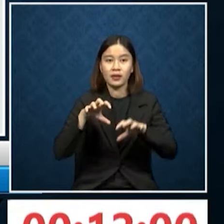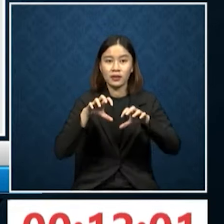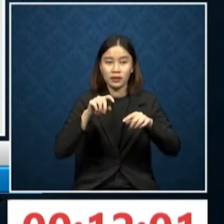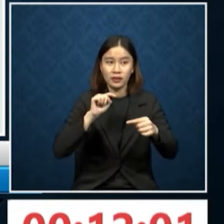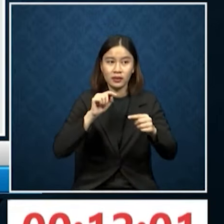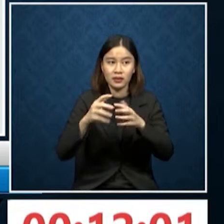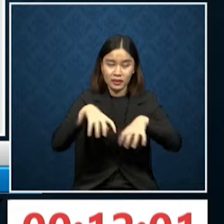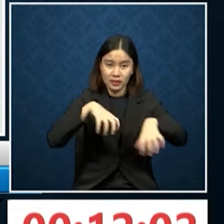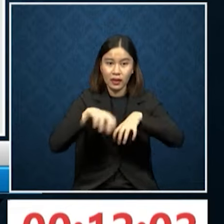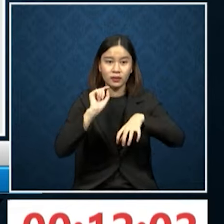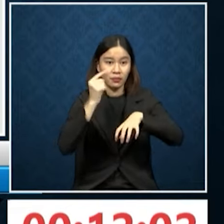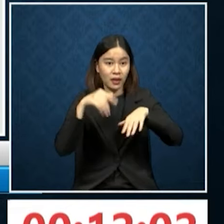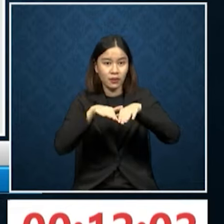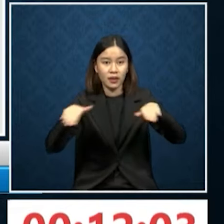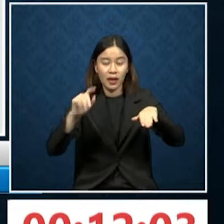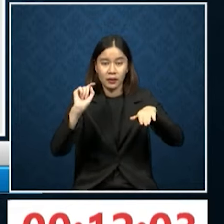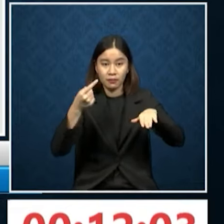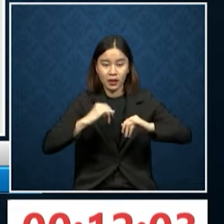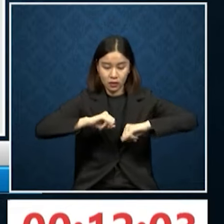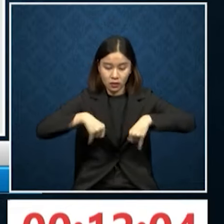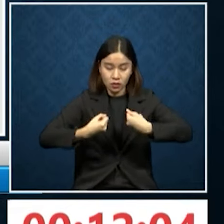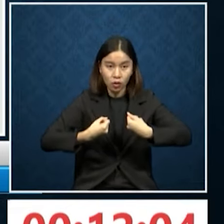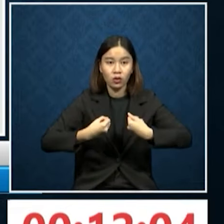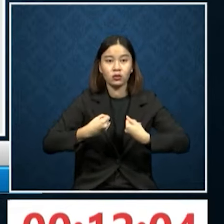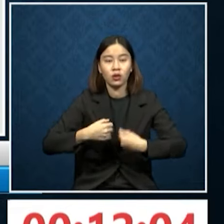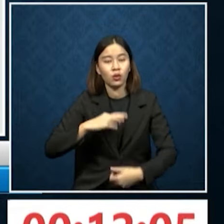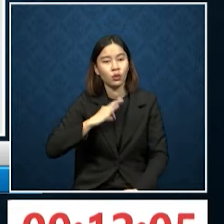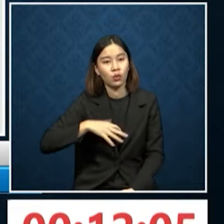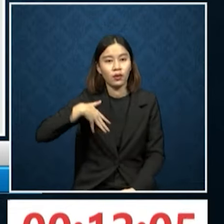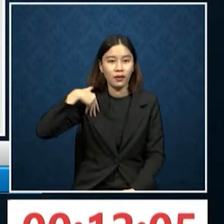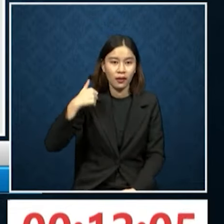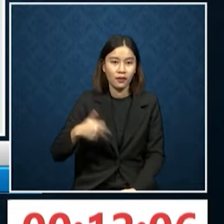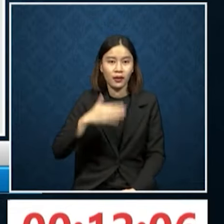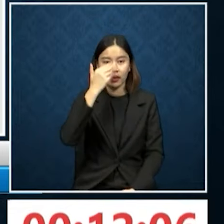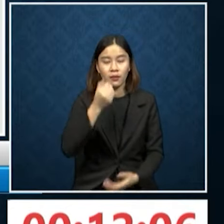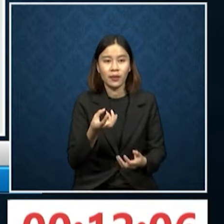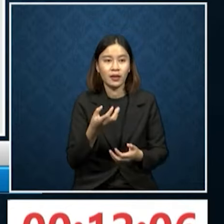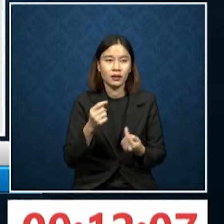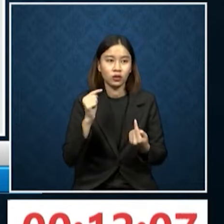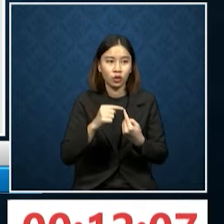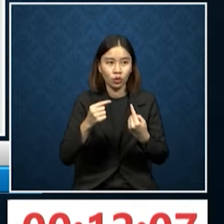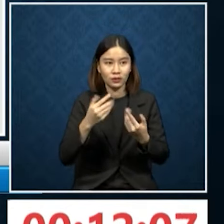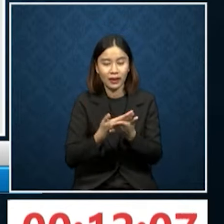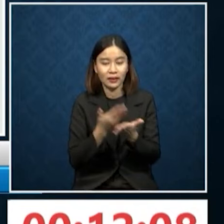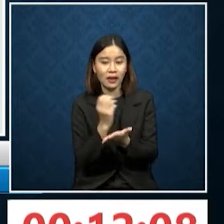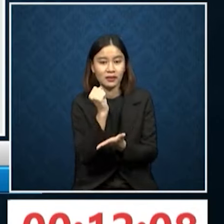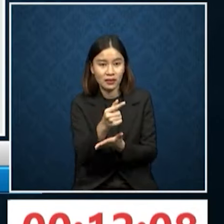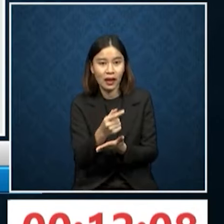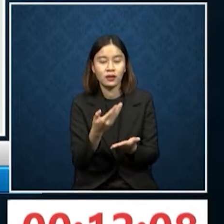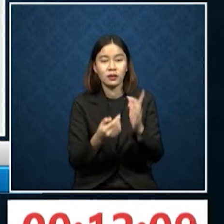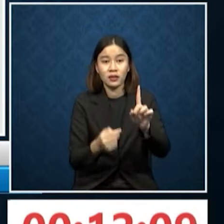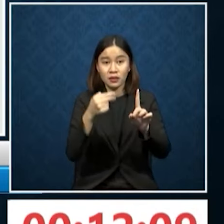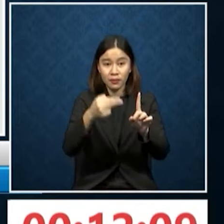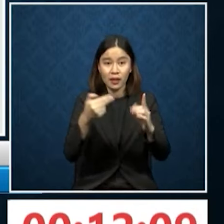ม่เป็นมาตรการใหม่ผู้ประกอบการต้องร้องโอดครวญเพราะราคาค่าผ่านทางปรับจาก